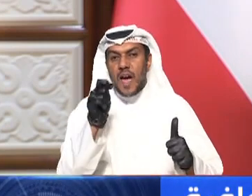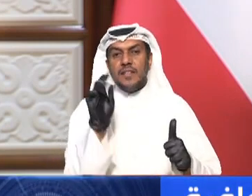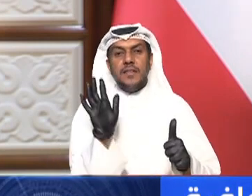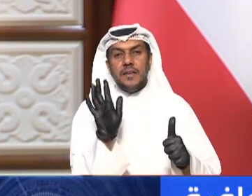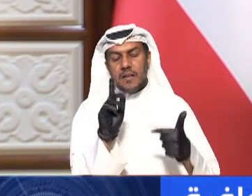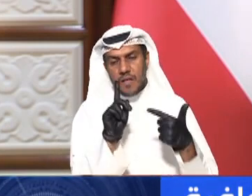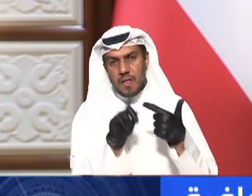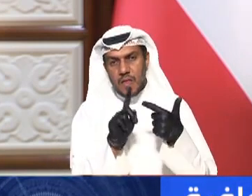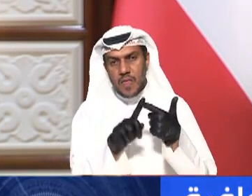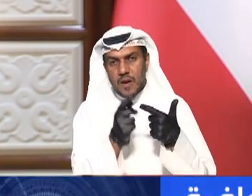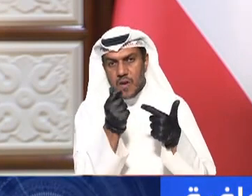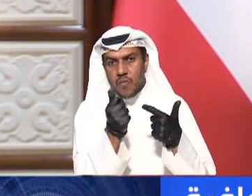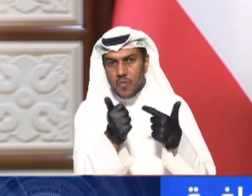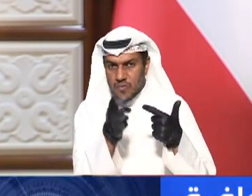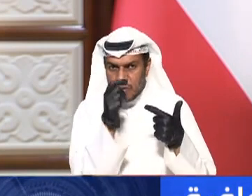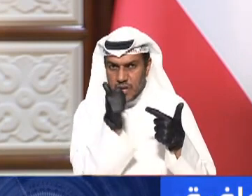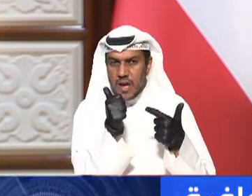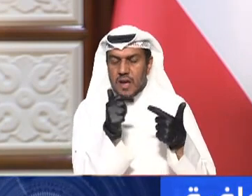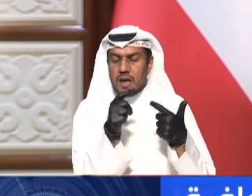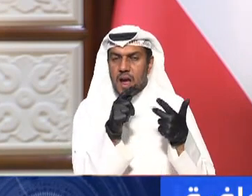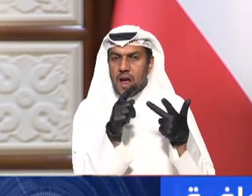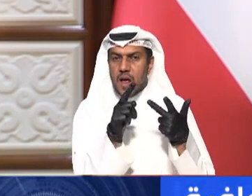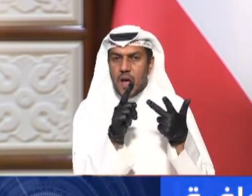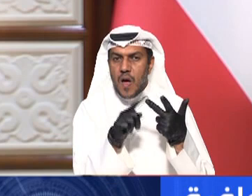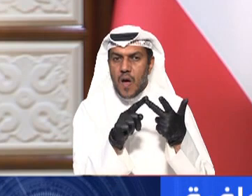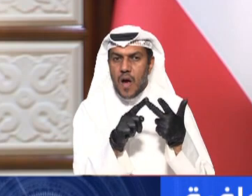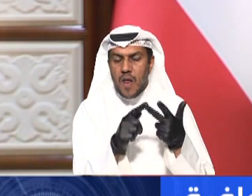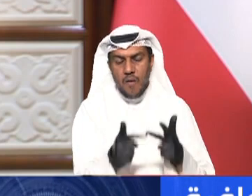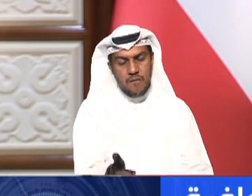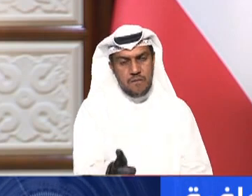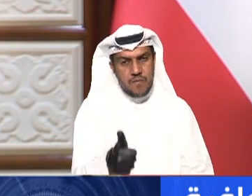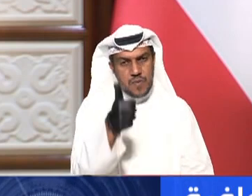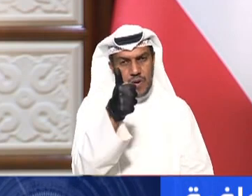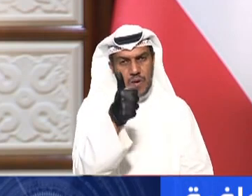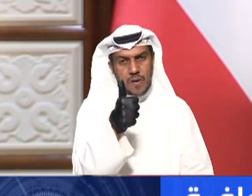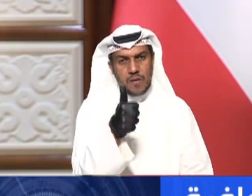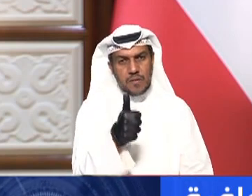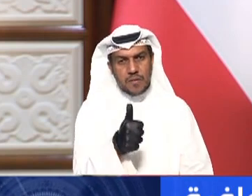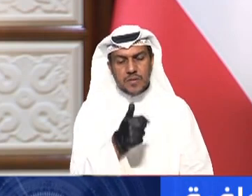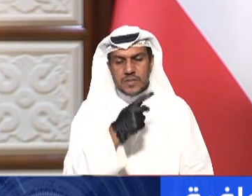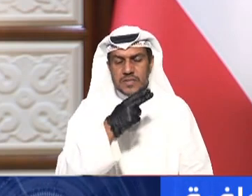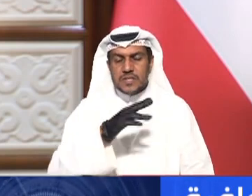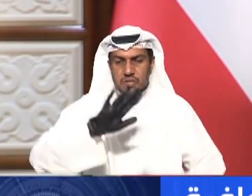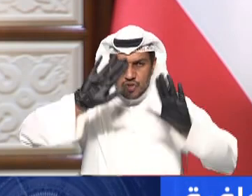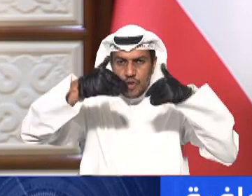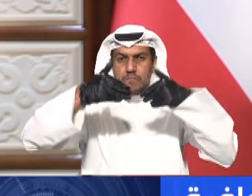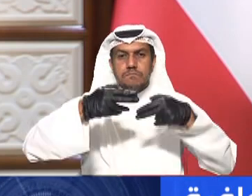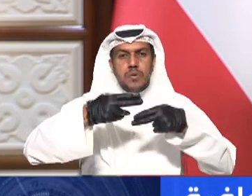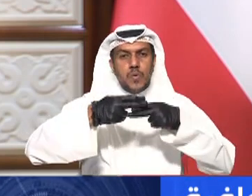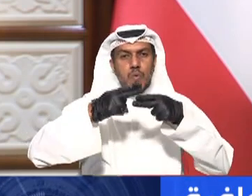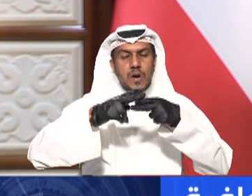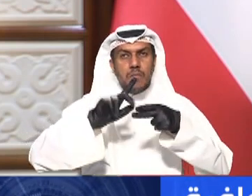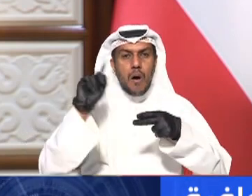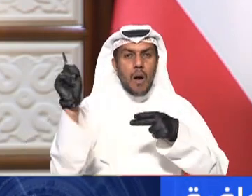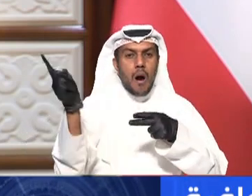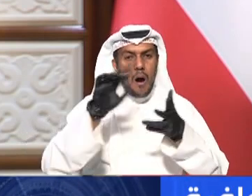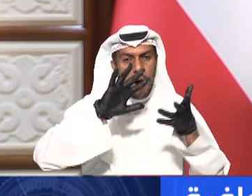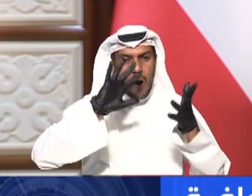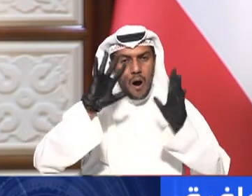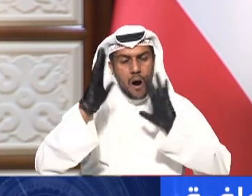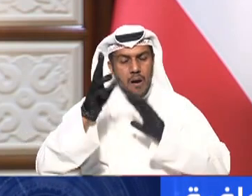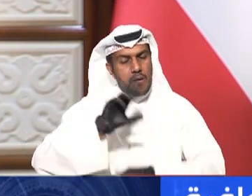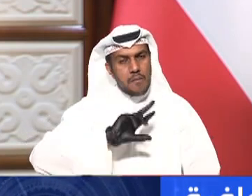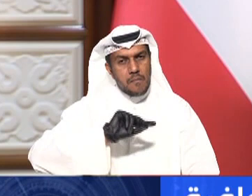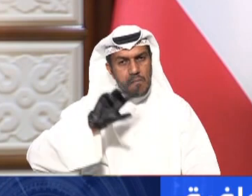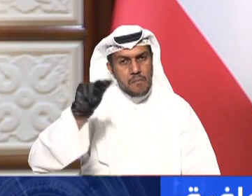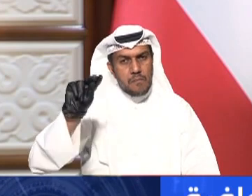والمنافسة في الأسعار، ولكن ماخذين بعين الاعتبار كل الأوضاع اللي مر فيها العالم من صعوبات